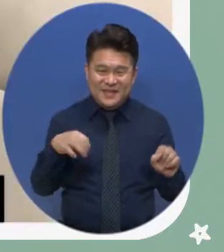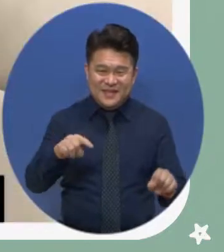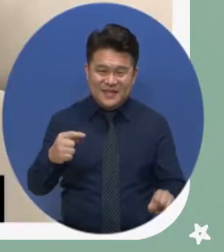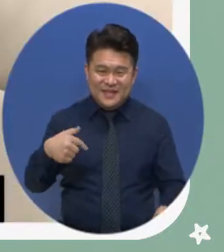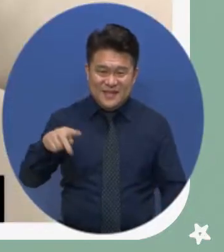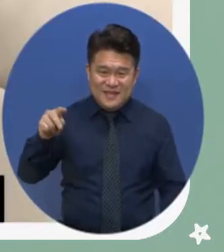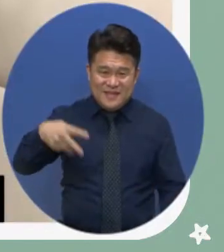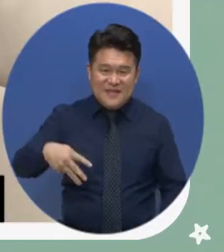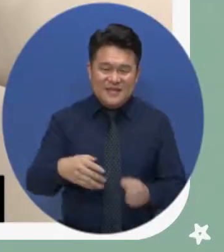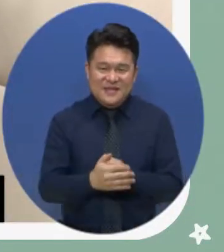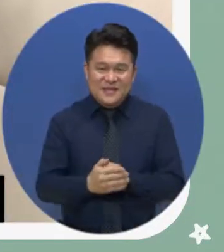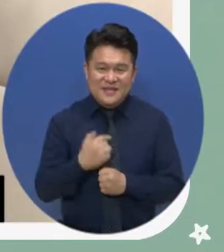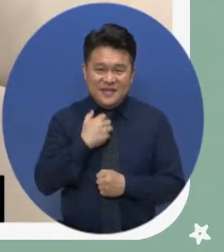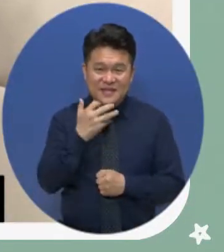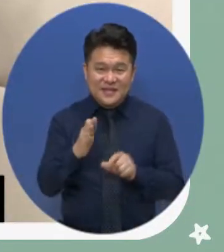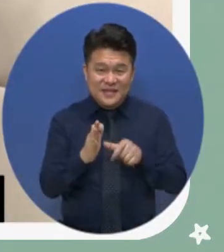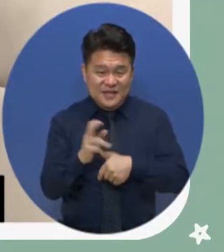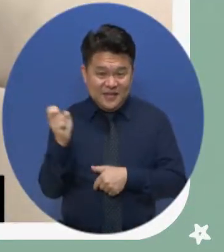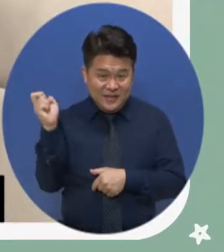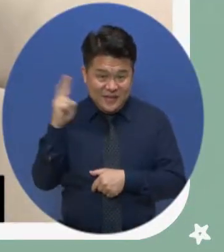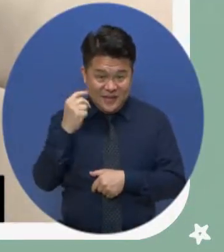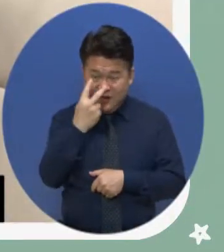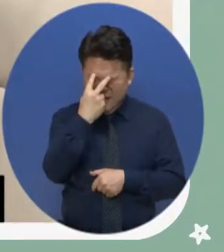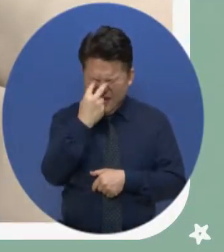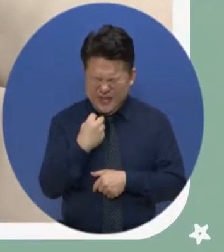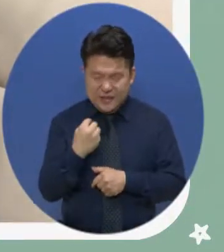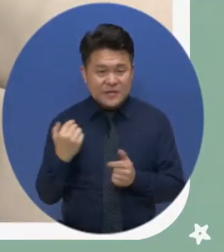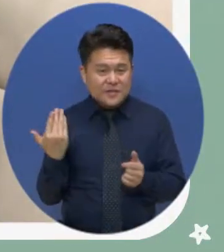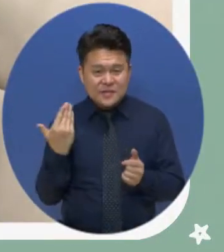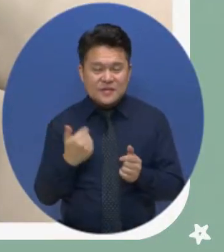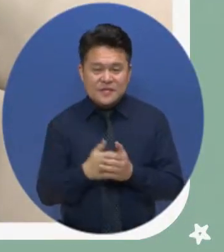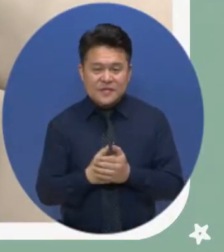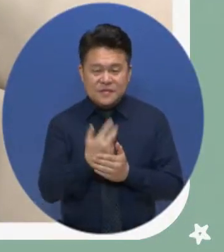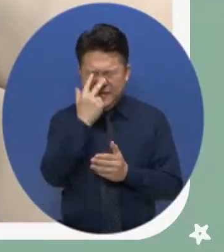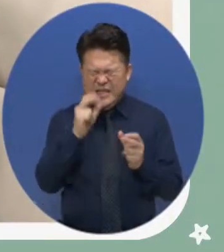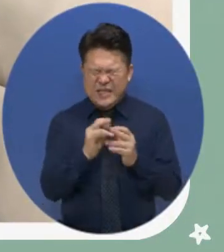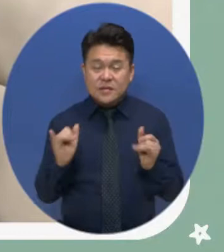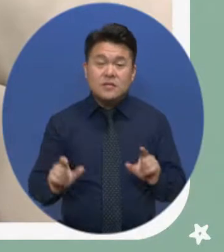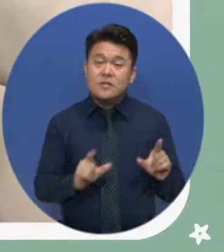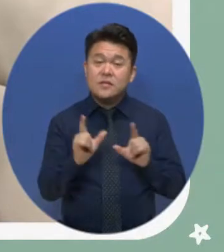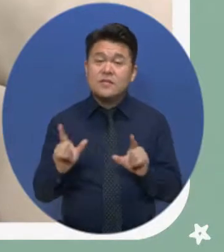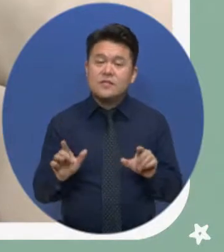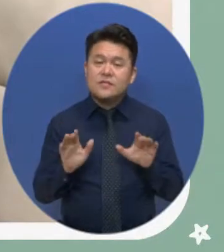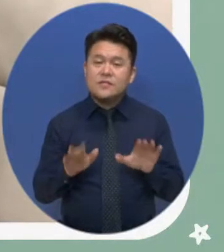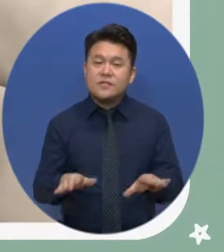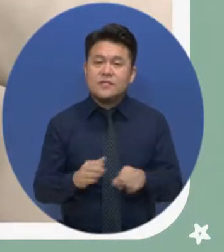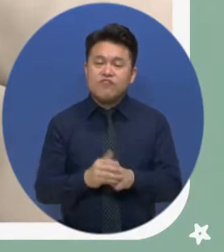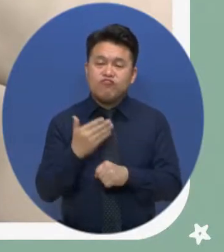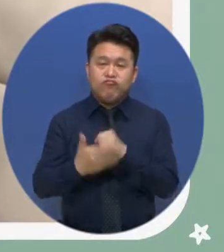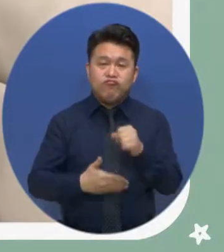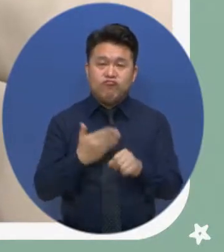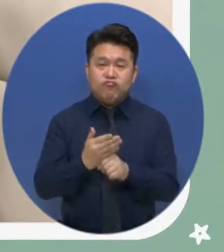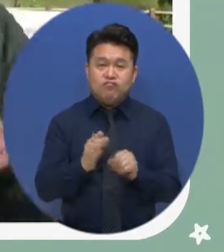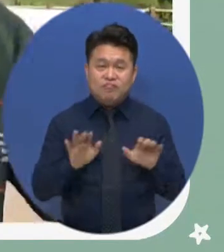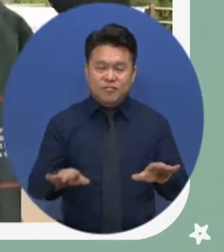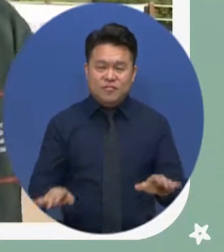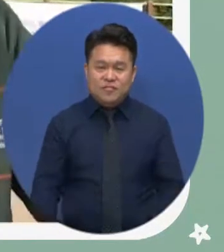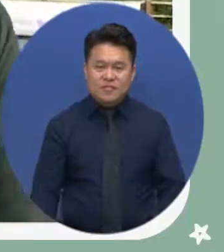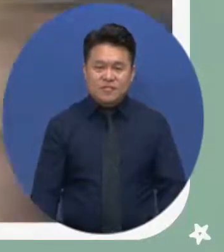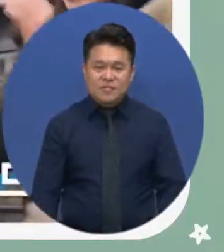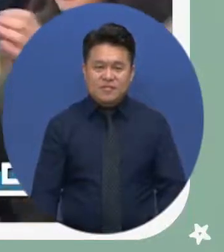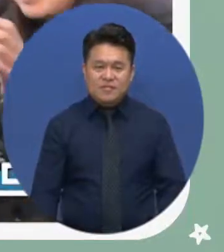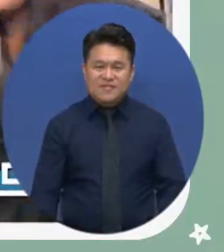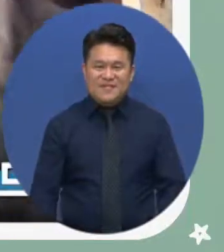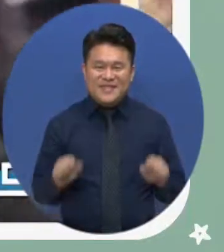원샷입니다. 저는 18살 때 갑자기 시력을 잃게 되었어요. 시각장애인으로 살아간 지도 벌써 9년째가 다 되어가는데요.